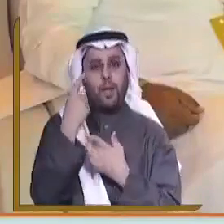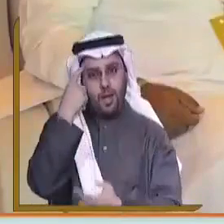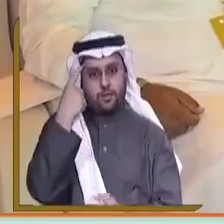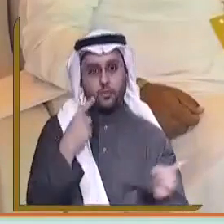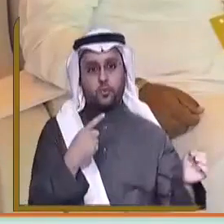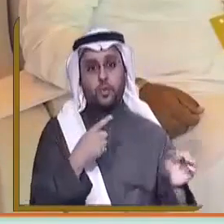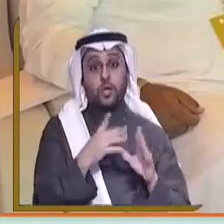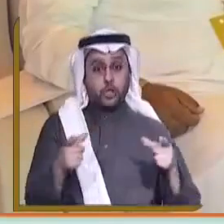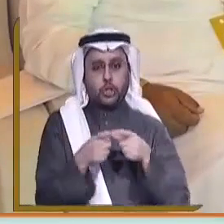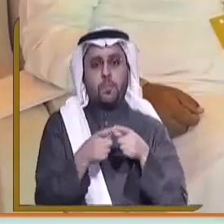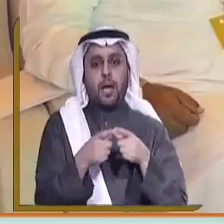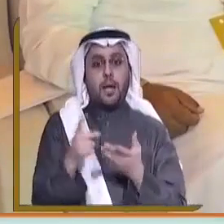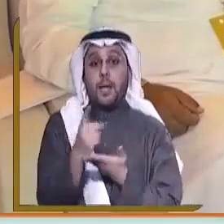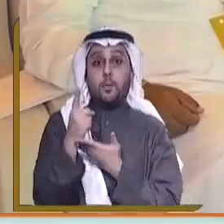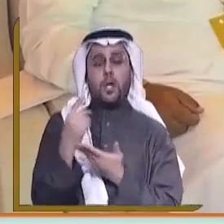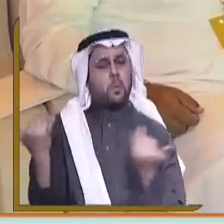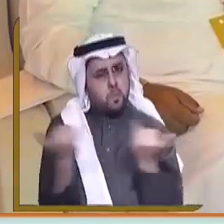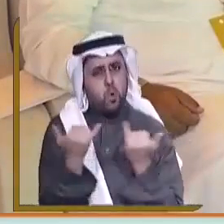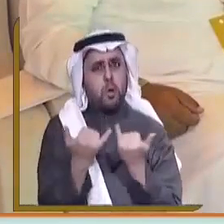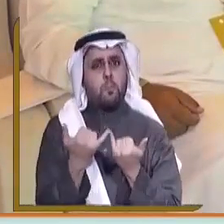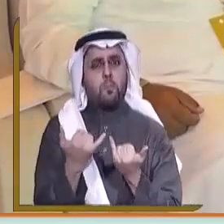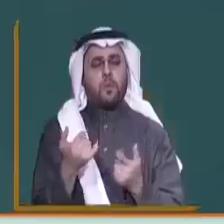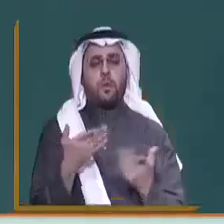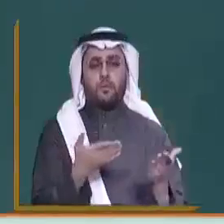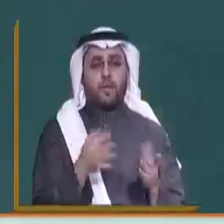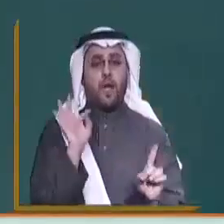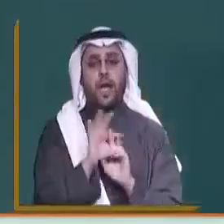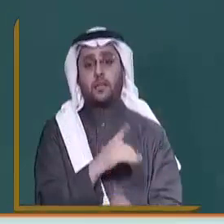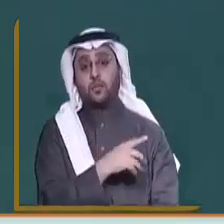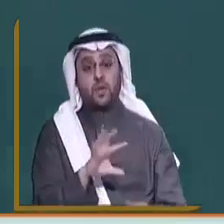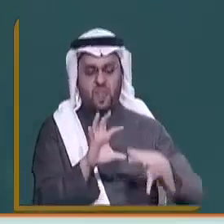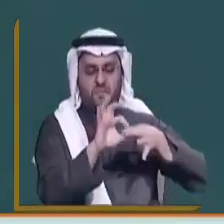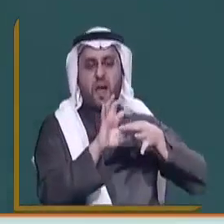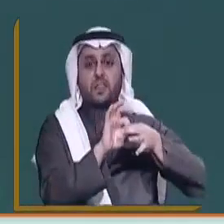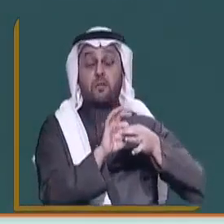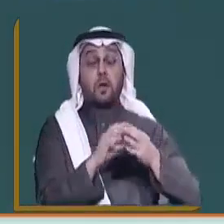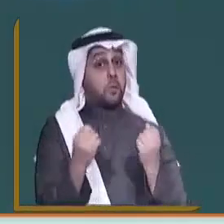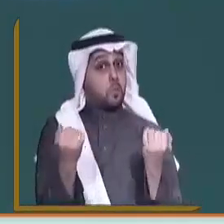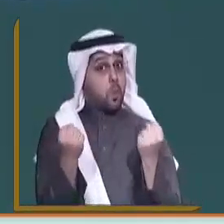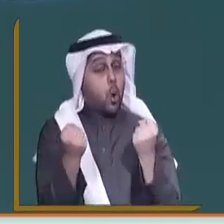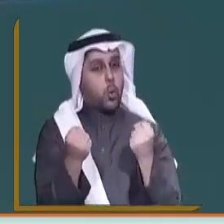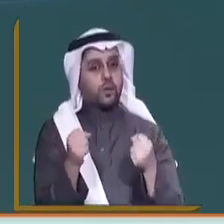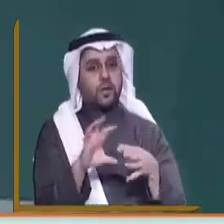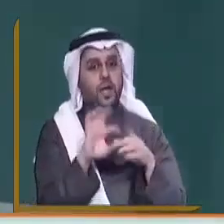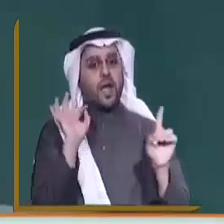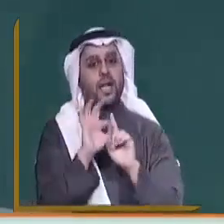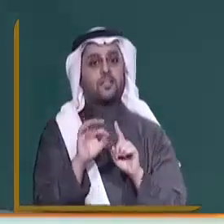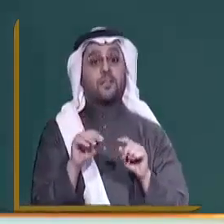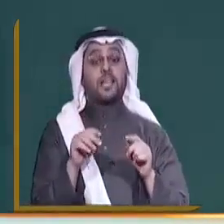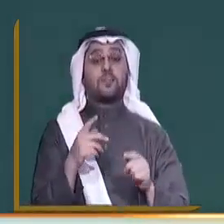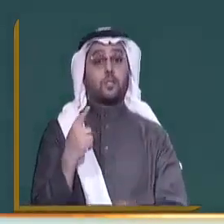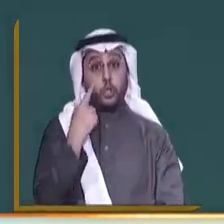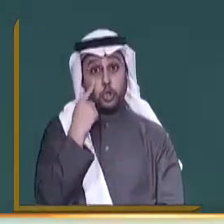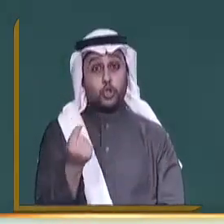القرار في مجال البيئه اقليميا وعالميا شهد على اتفاقيات تاريخيه تهدف الى تحسين جوده